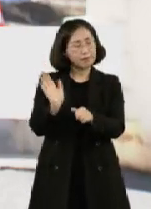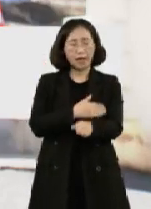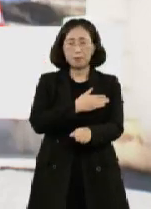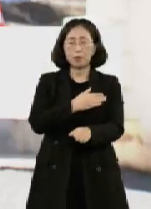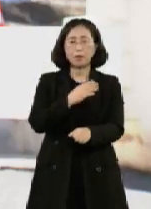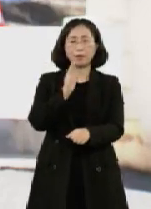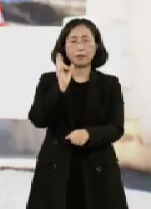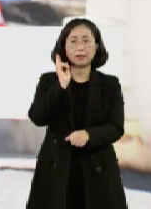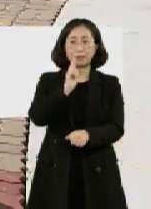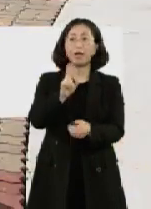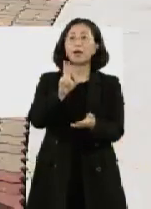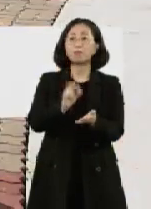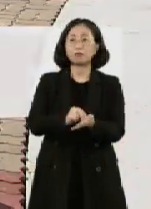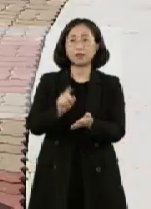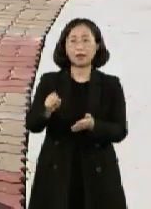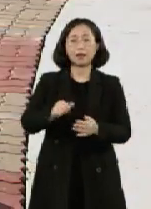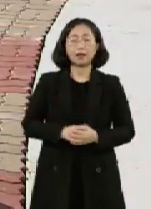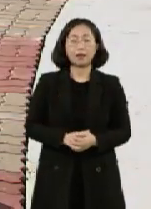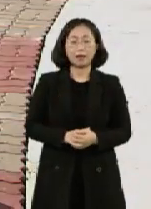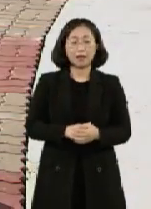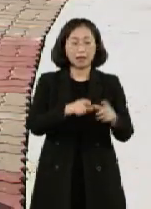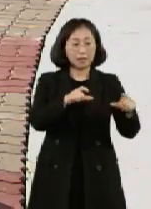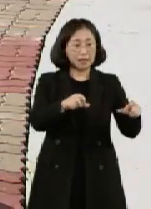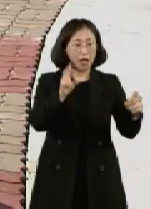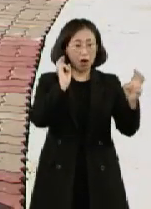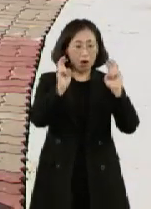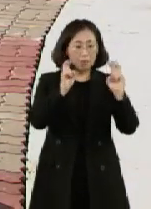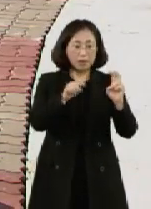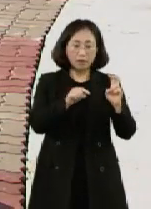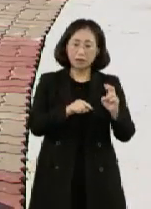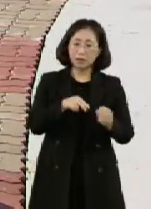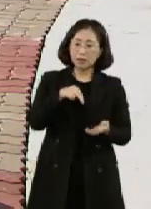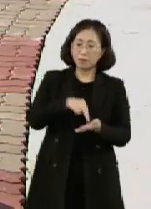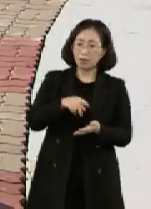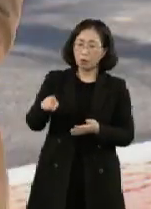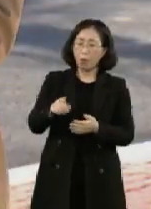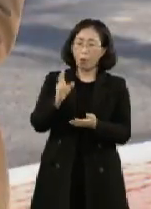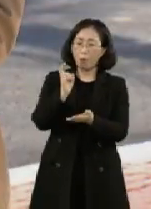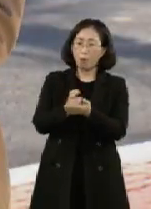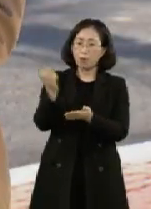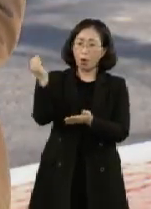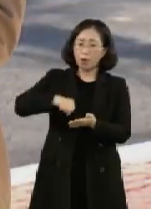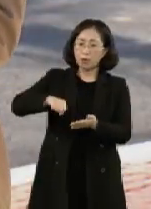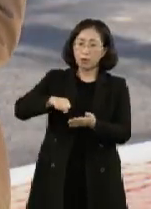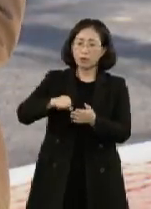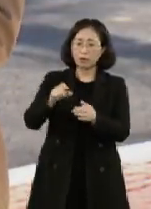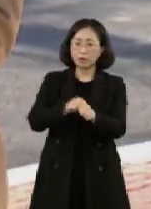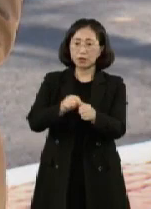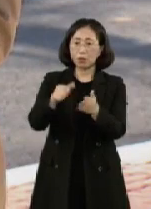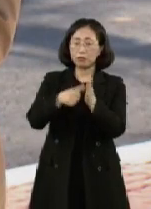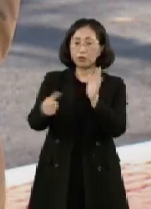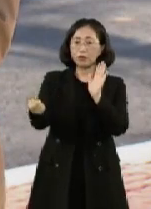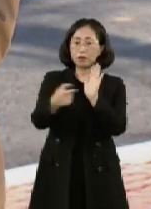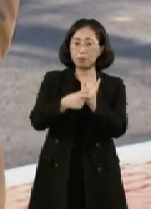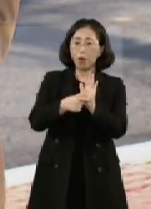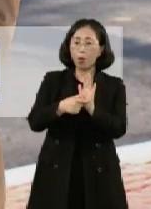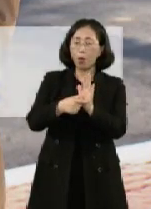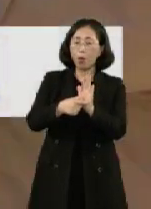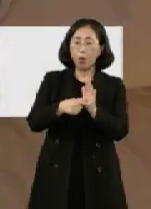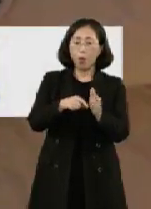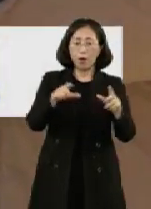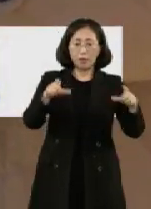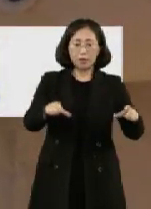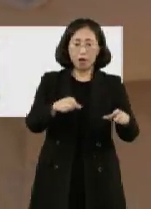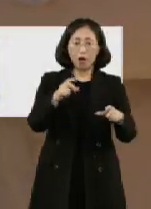심각한 문제라고 생각합니다. 지역 업체들은 법을 어겨가며 특정 상품을 명시하고 지역 제한 입찰까지